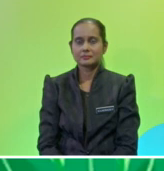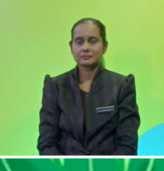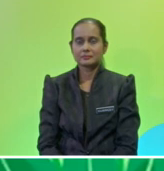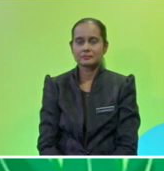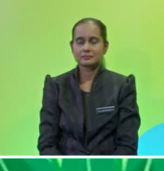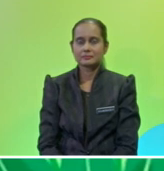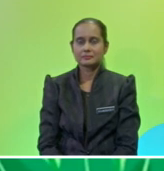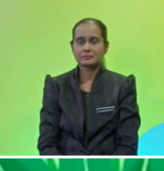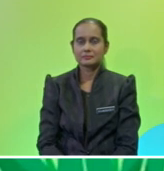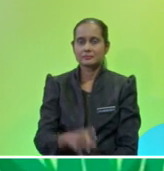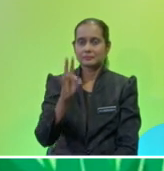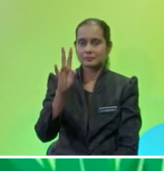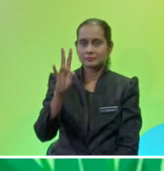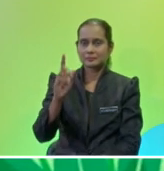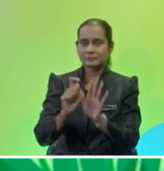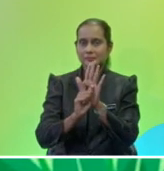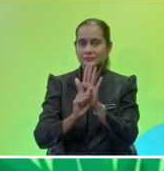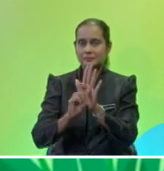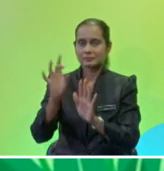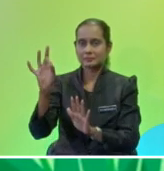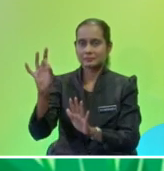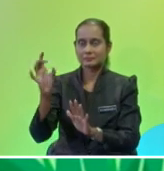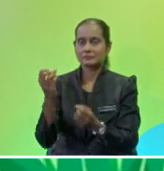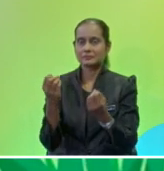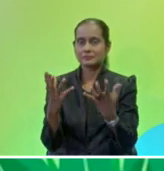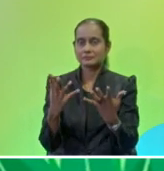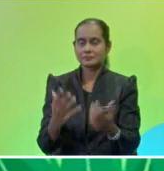kawan 7 tambah 8 berapa